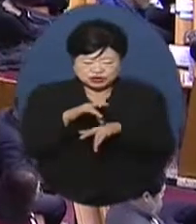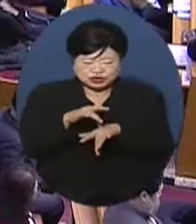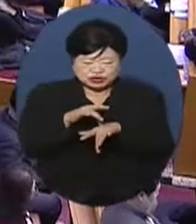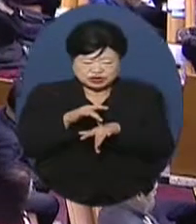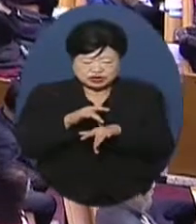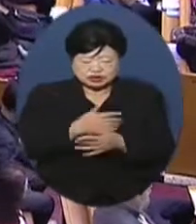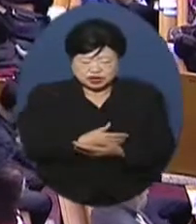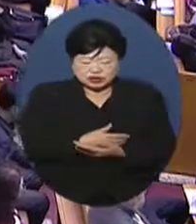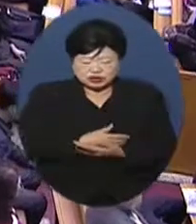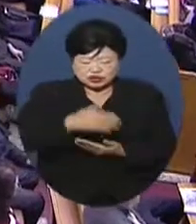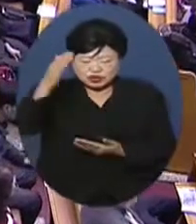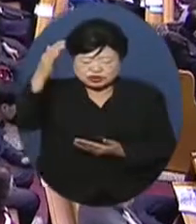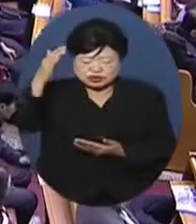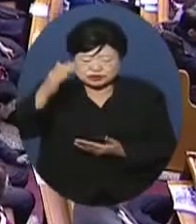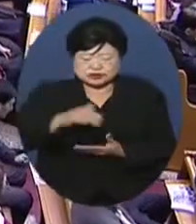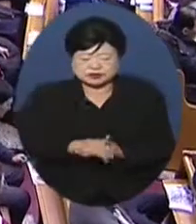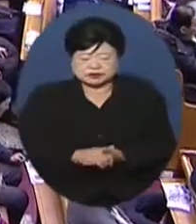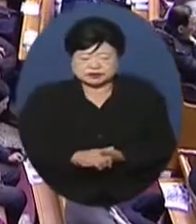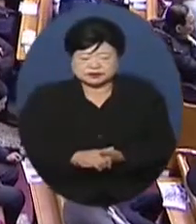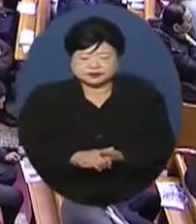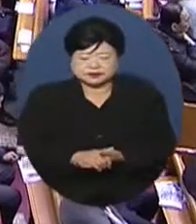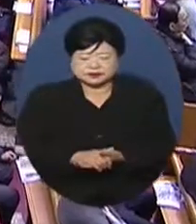그러므로 그